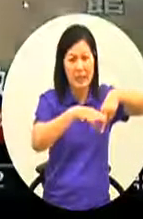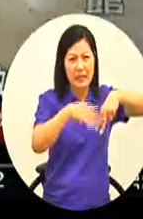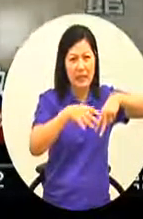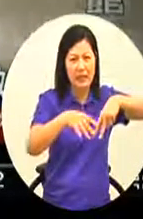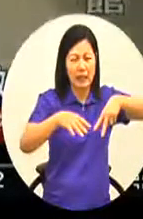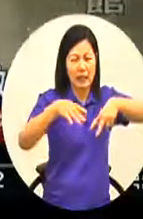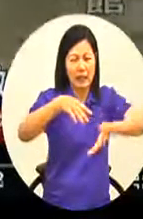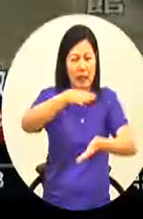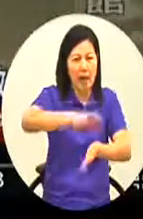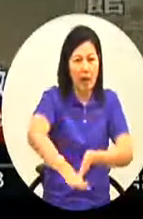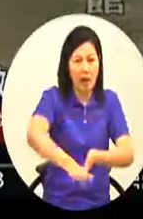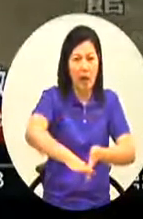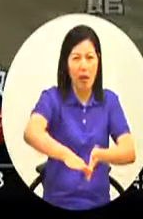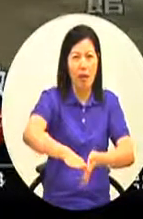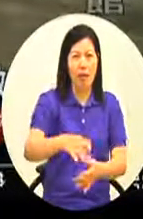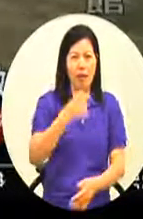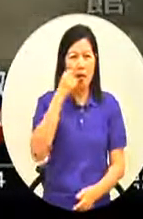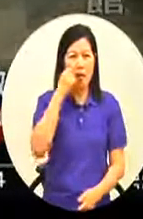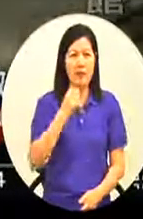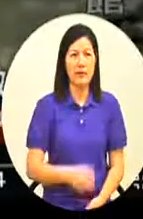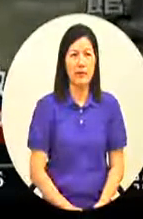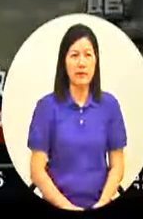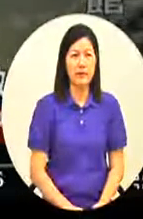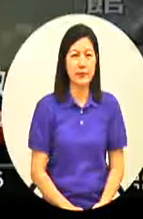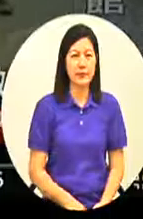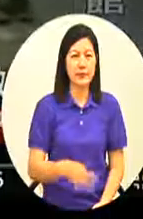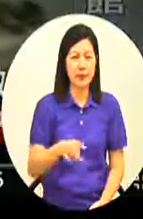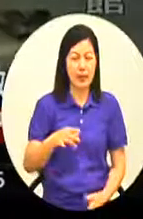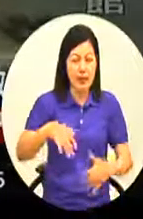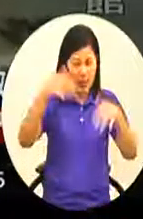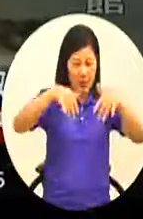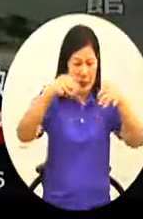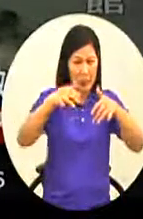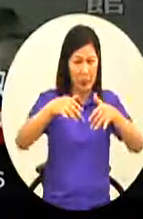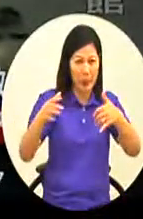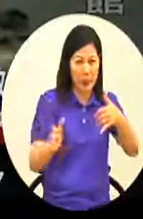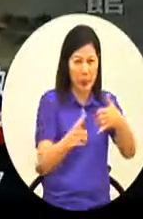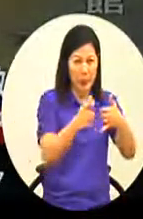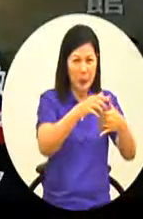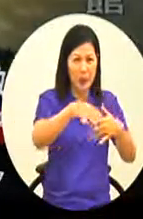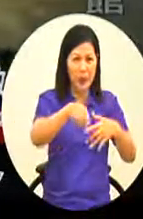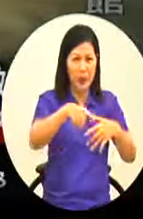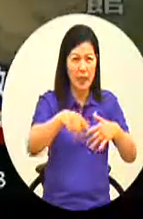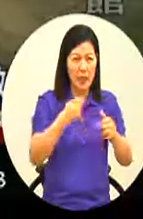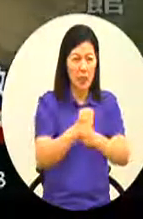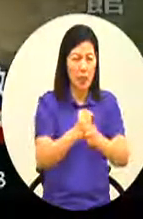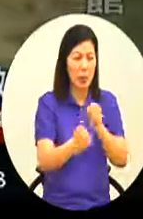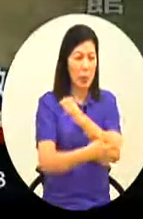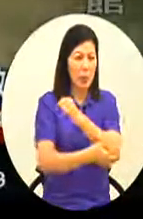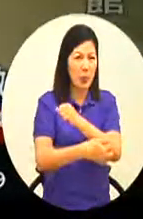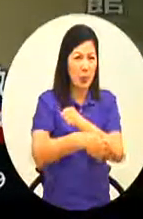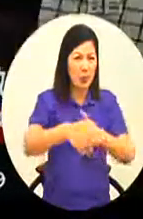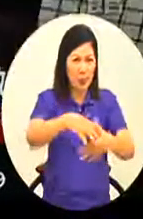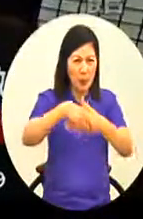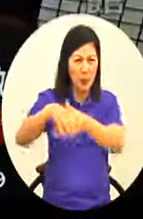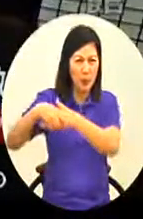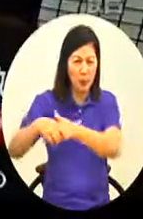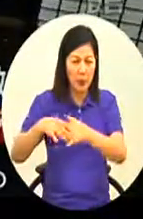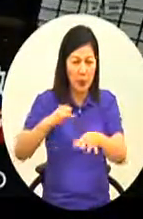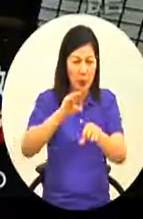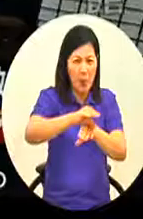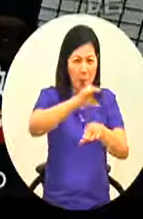去。殡仪馆遭大雨袭击，眼见地板都是水，工作人员抢救棺木只能全部往上堆叠，同